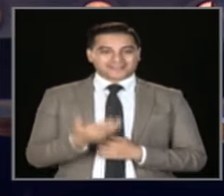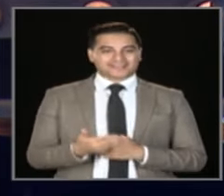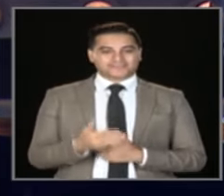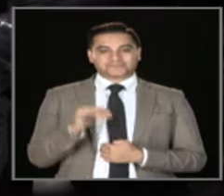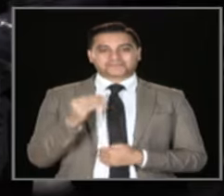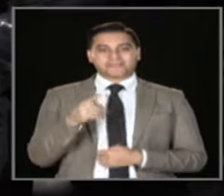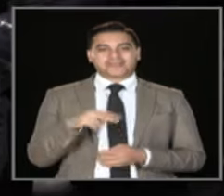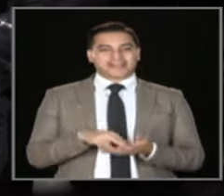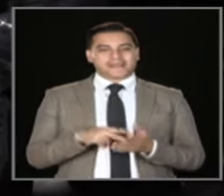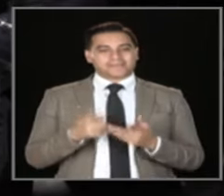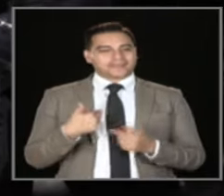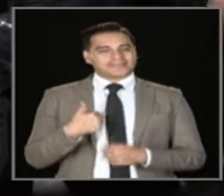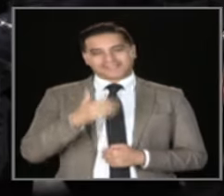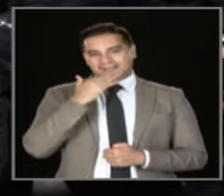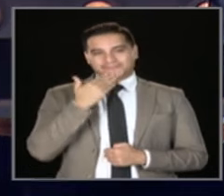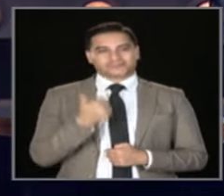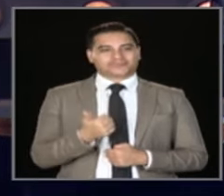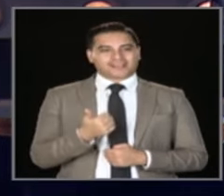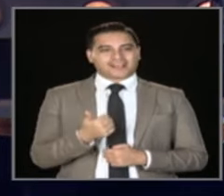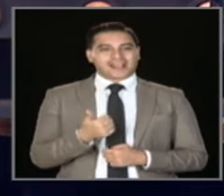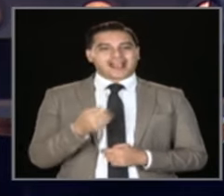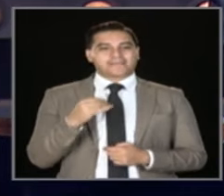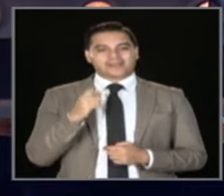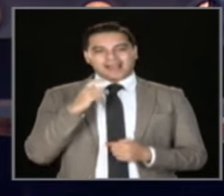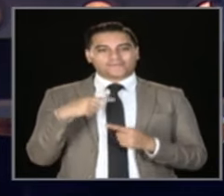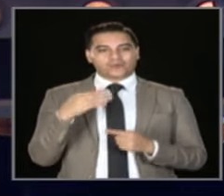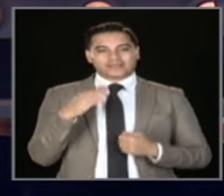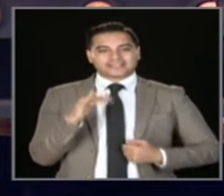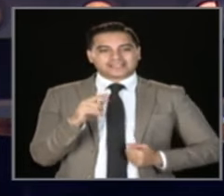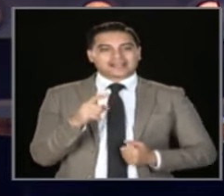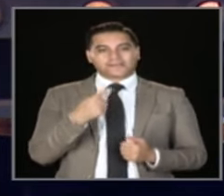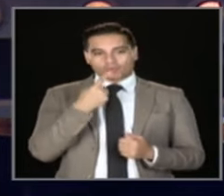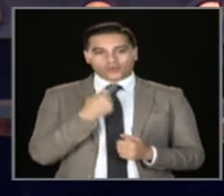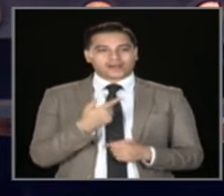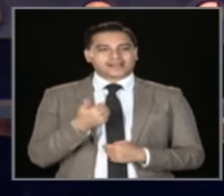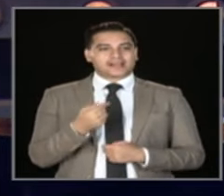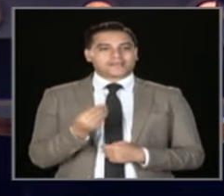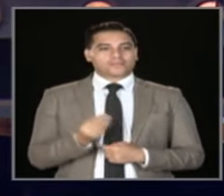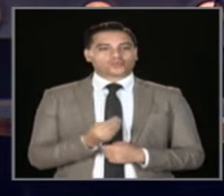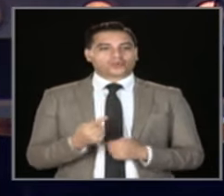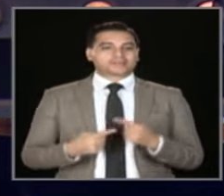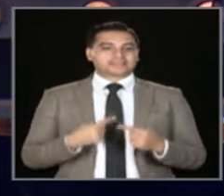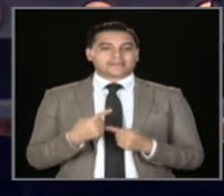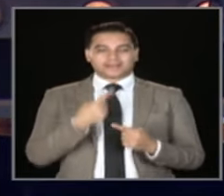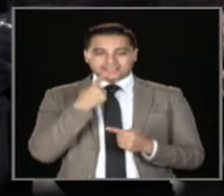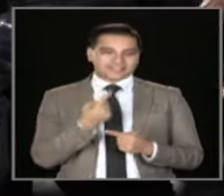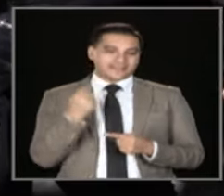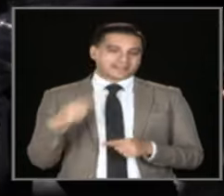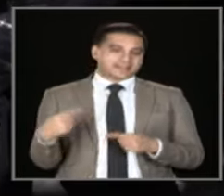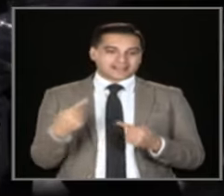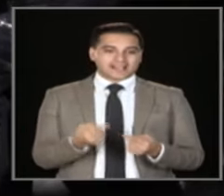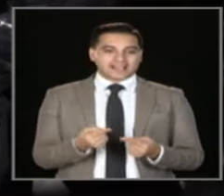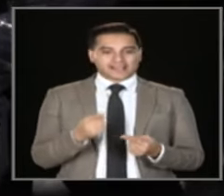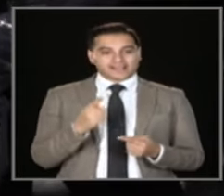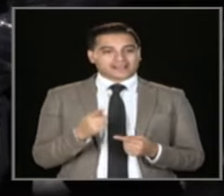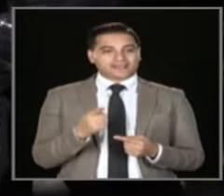ازيك يا محمد؟ ازيك يا مستر، عامل ايه؟ احمد ابو حسين بيقول لي حاجه جميله جدا، ان انتوا لسه على تواصل من السنه اللي فاتت.